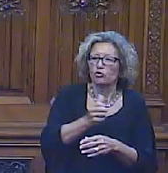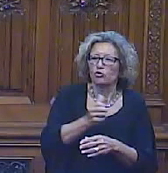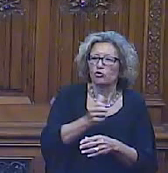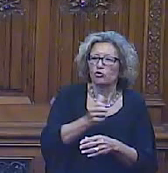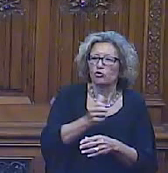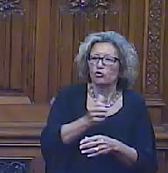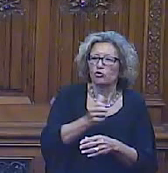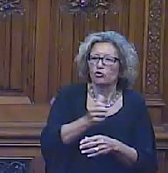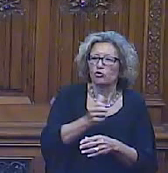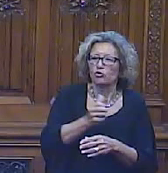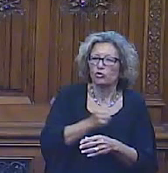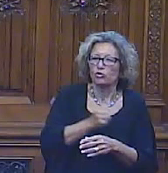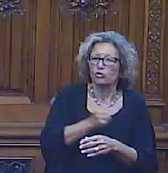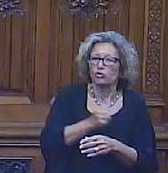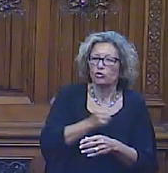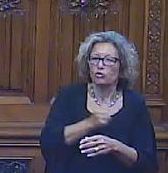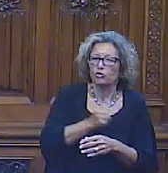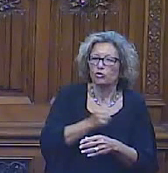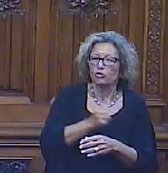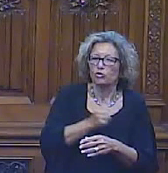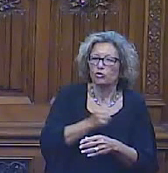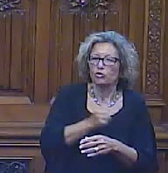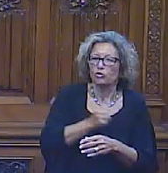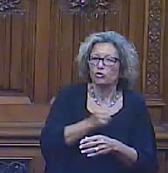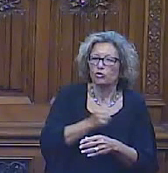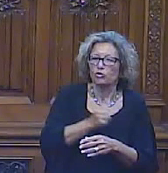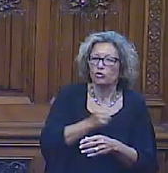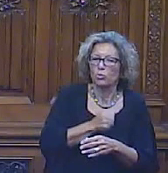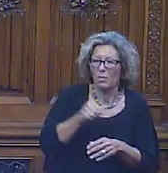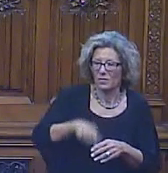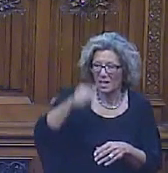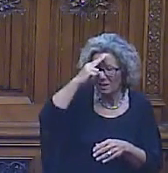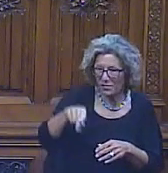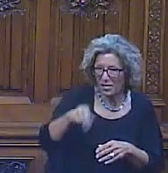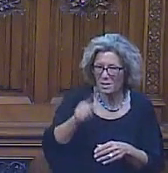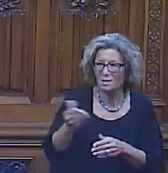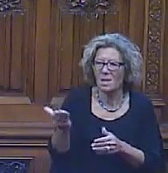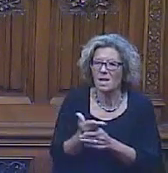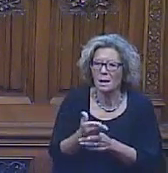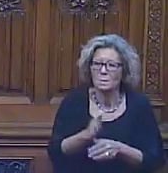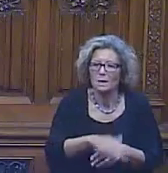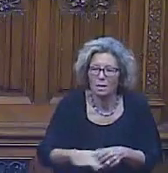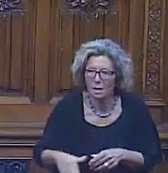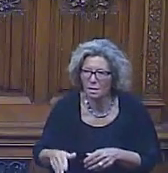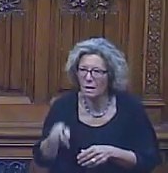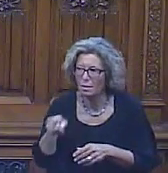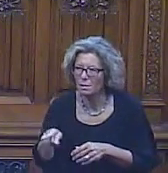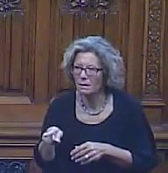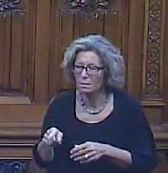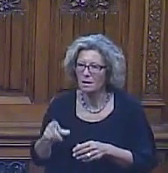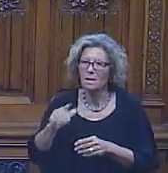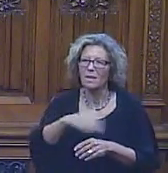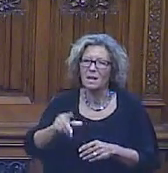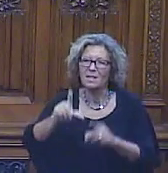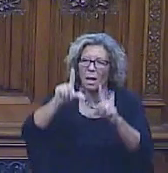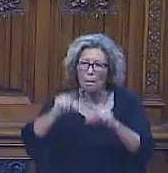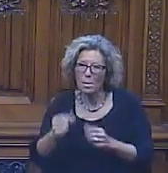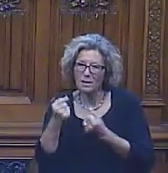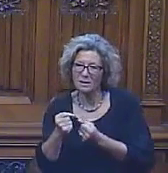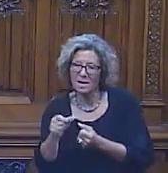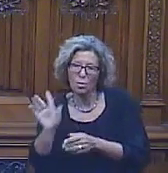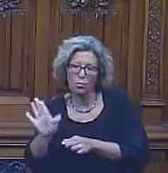Sexarbeiterinnen, wenn eine FPÖ es nicht einmal in Wien den ärmsten Kindern die Kindermindestsicherung